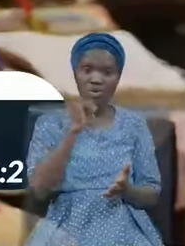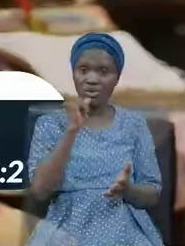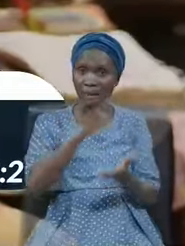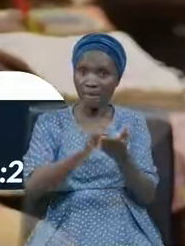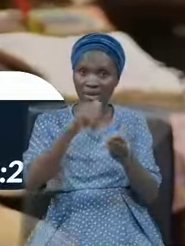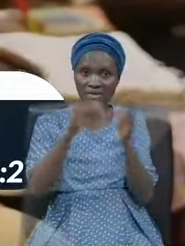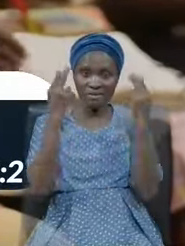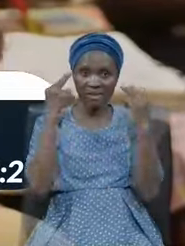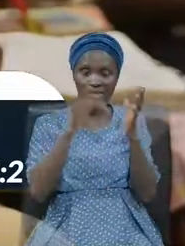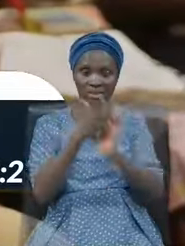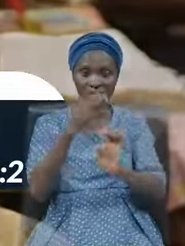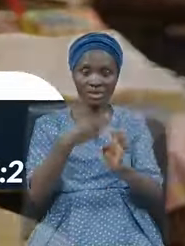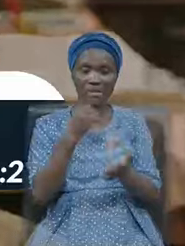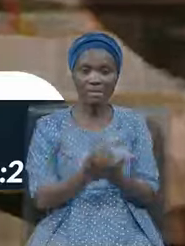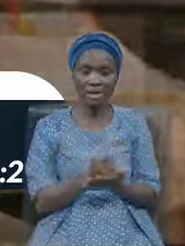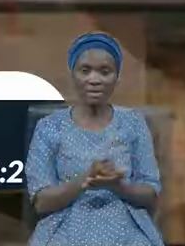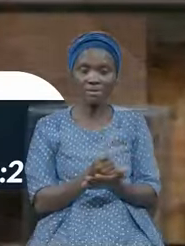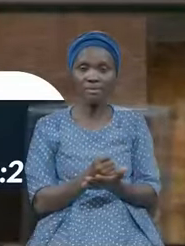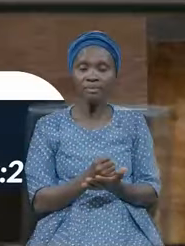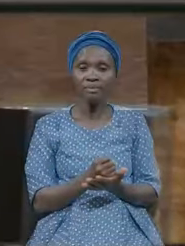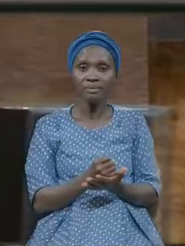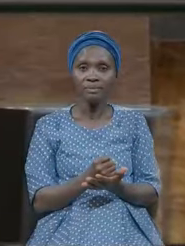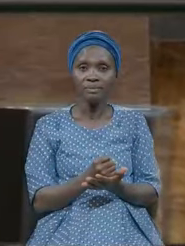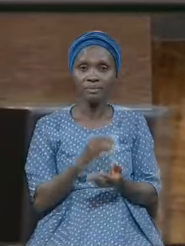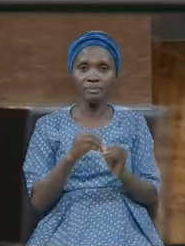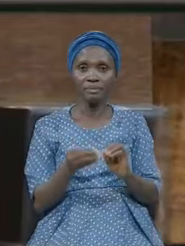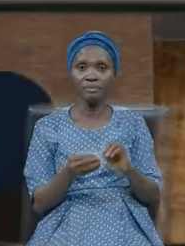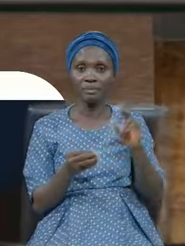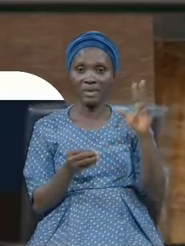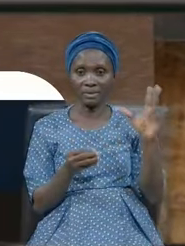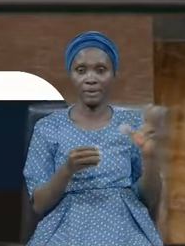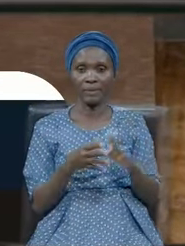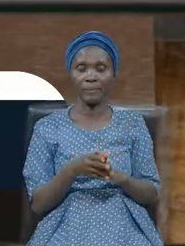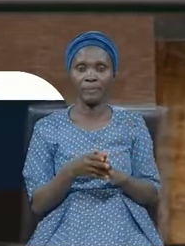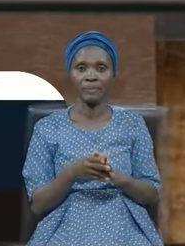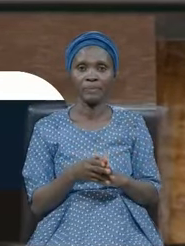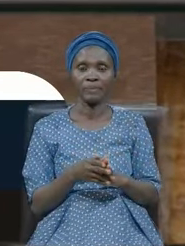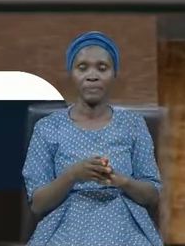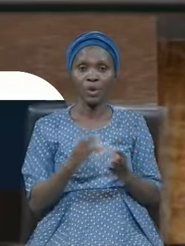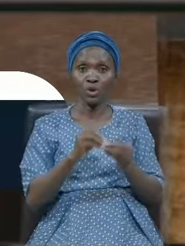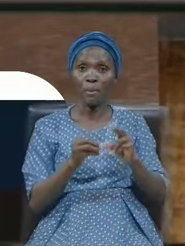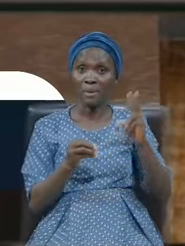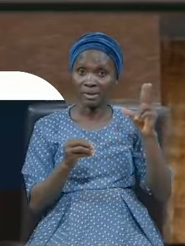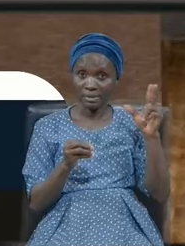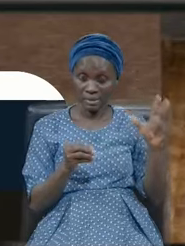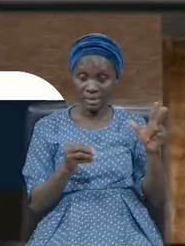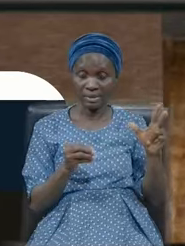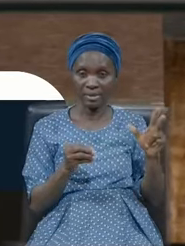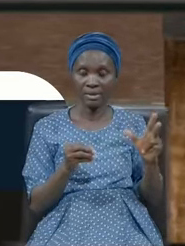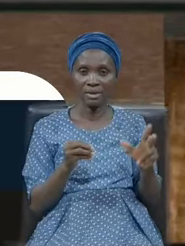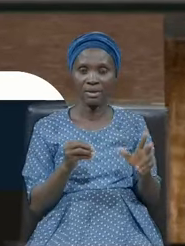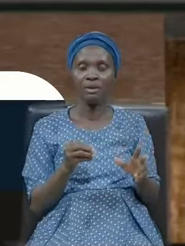voà la trè partie ici nous allons voir la grâce mal